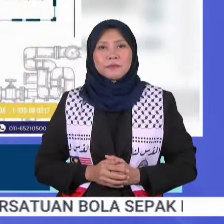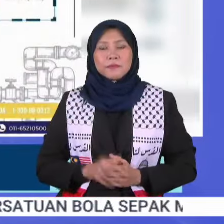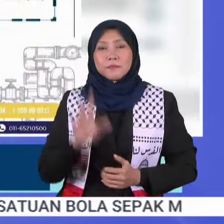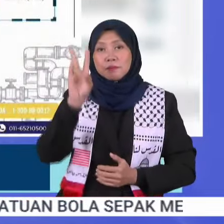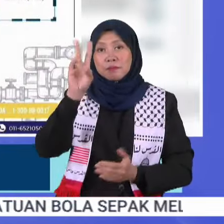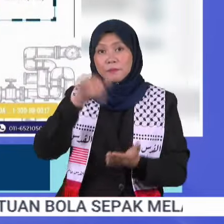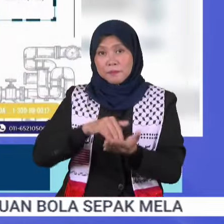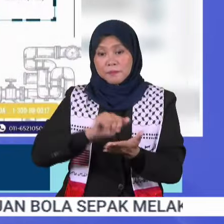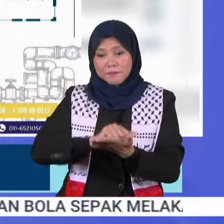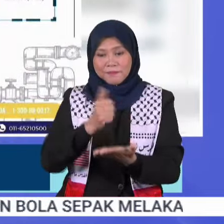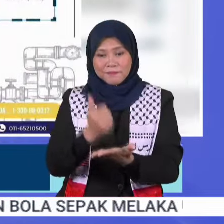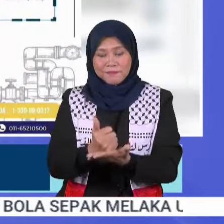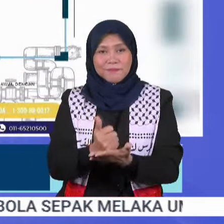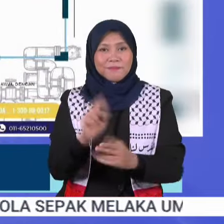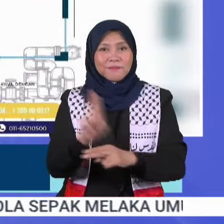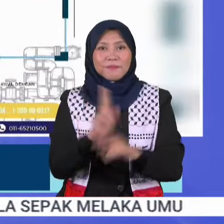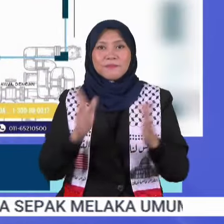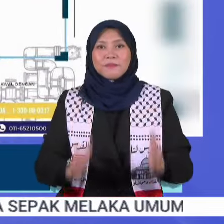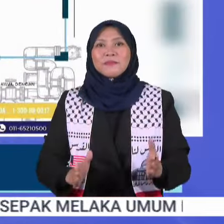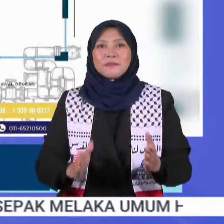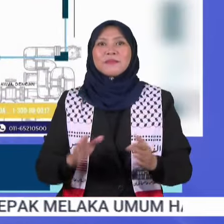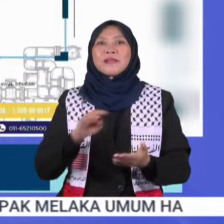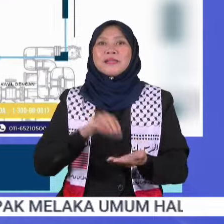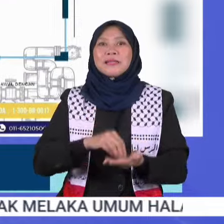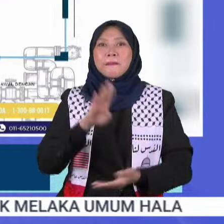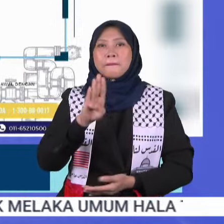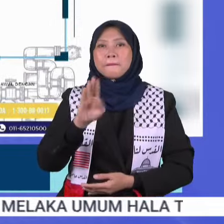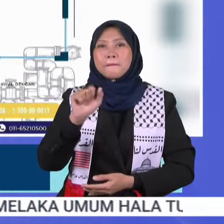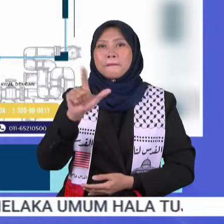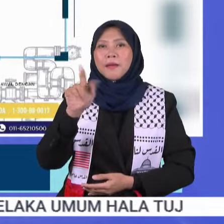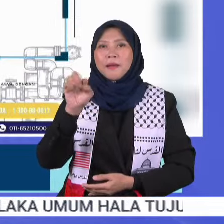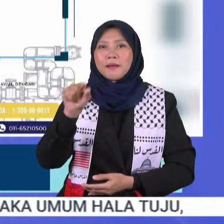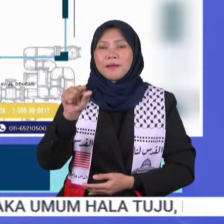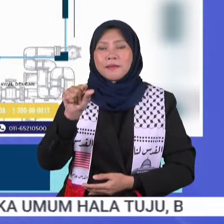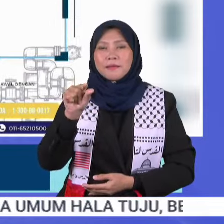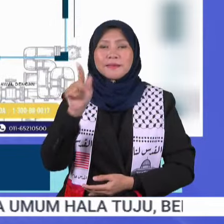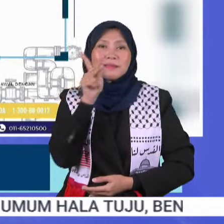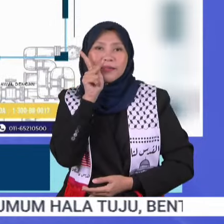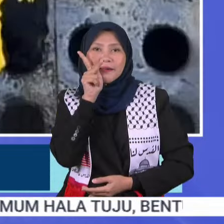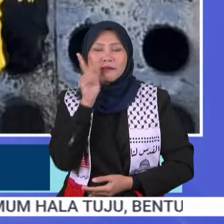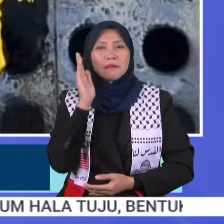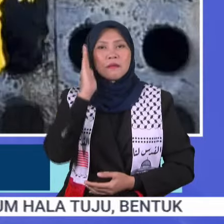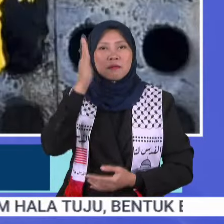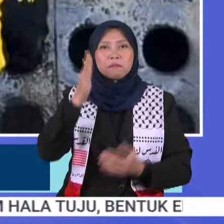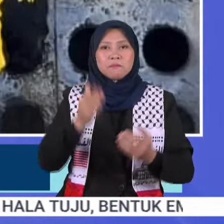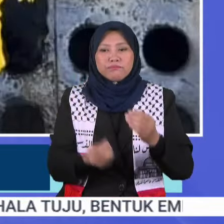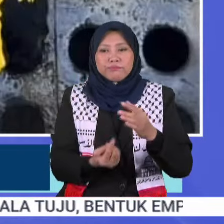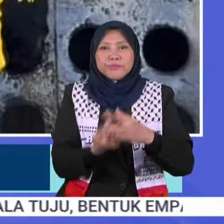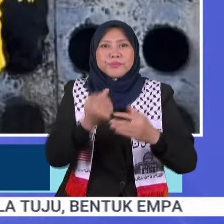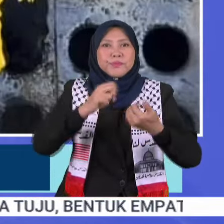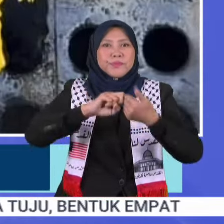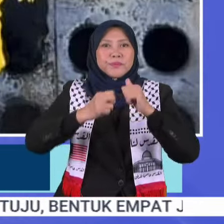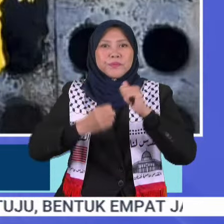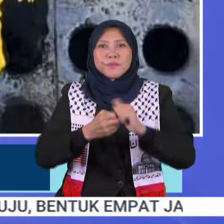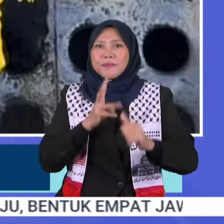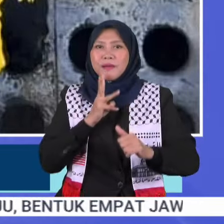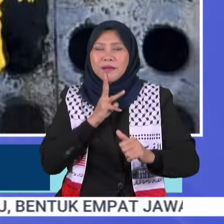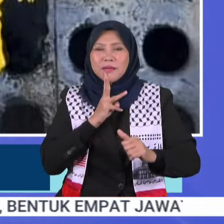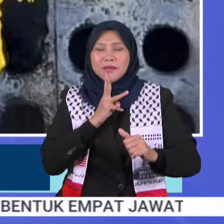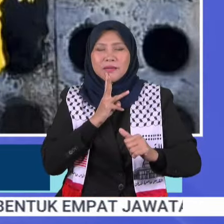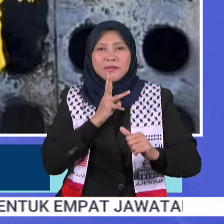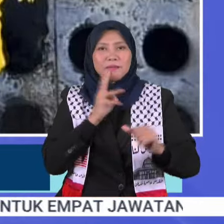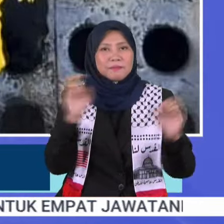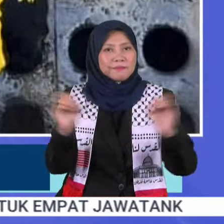7,000 akaun pengguna di beberapa kawasan di Baling, Kedah dijangka mengalami gangguan bekalan air bermula hari ini sehingga